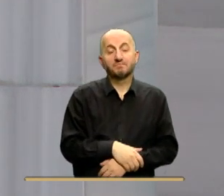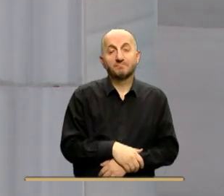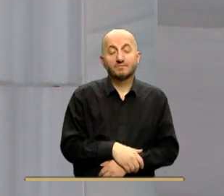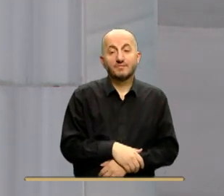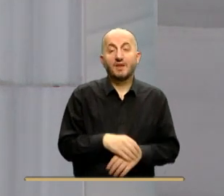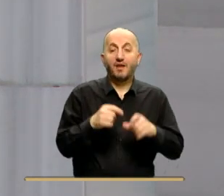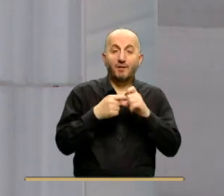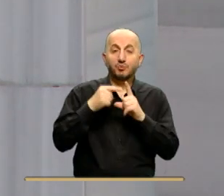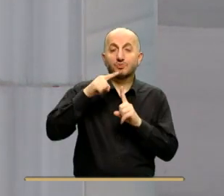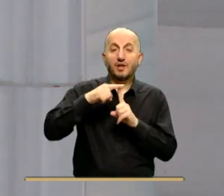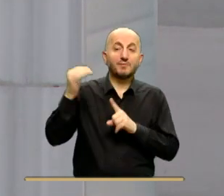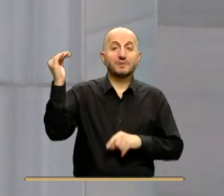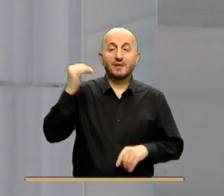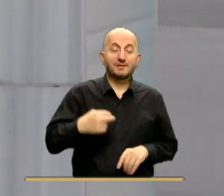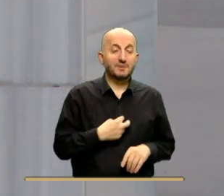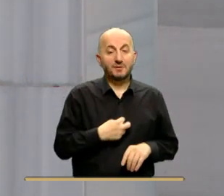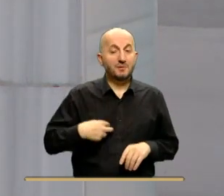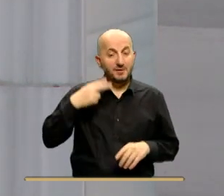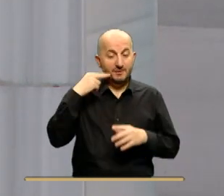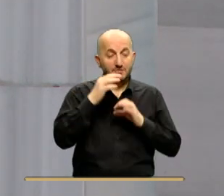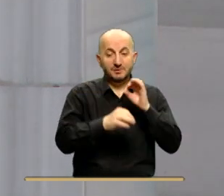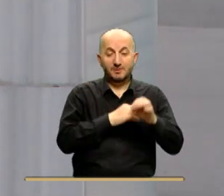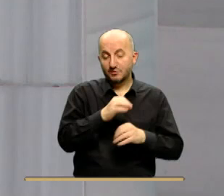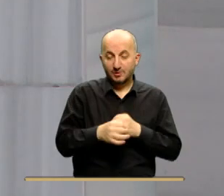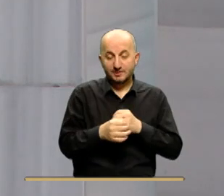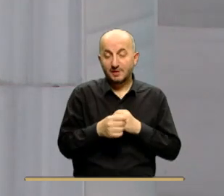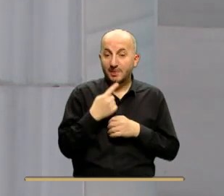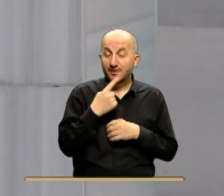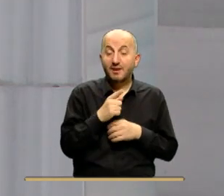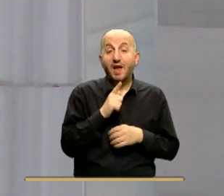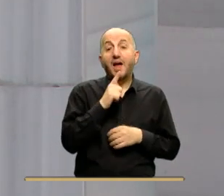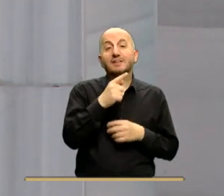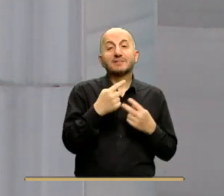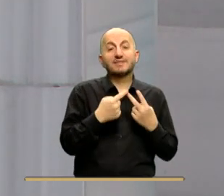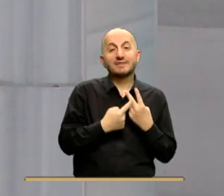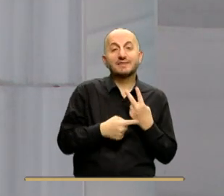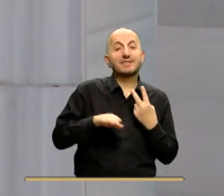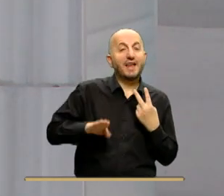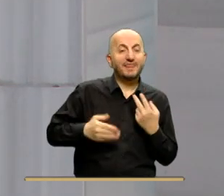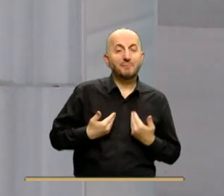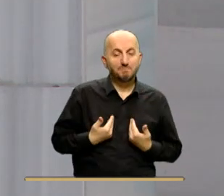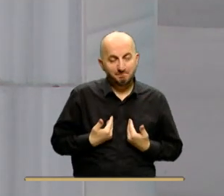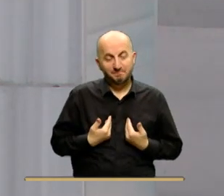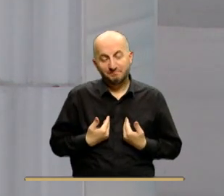Ebu Talip geldi, peygamberimizin amcası, dedi ki ey yeğenim,